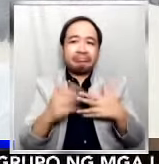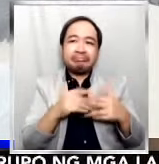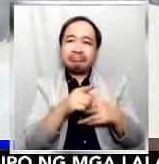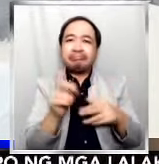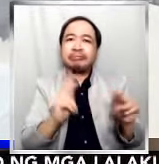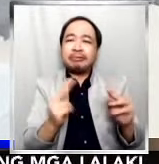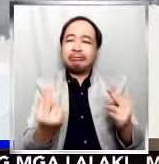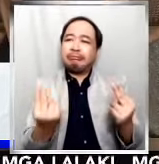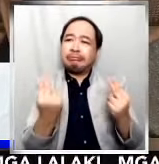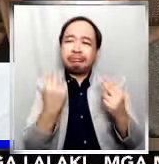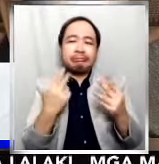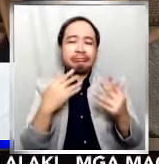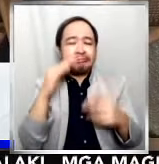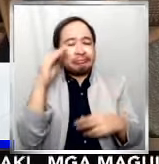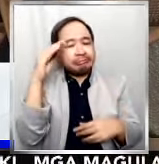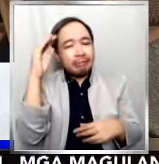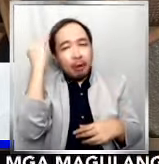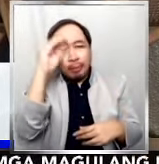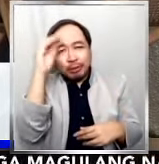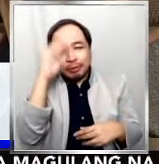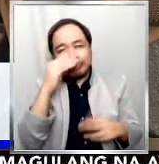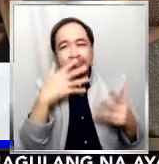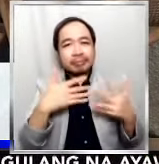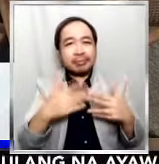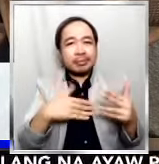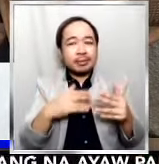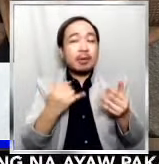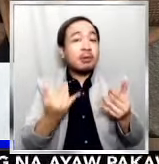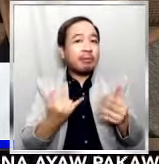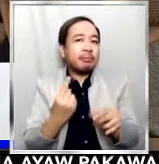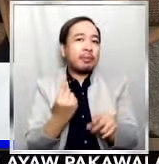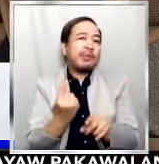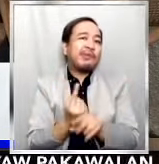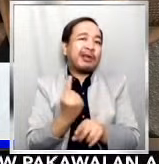yourself. Siguro kasi right moment, siguro